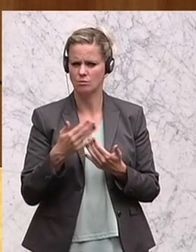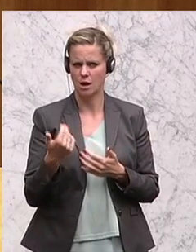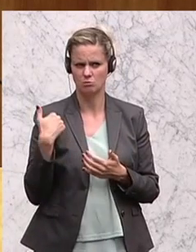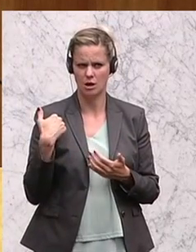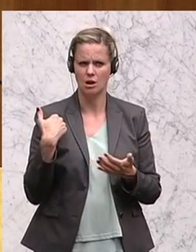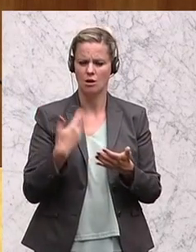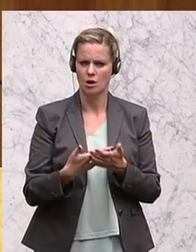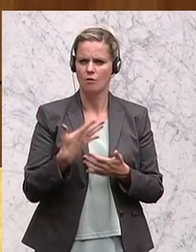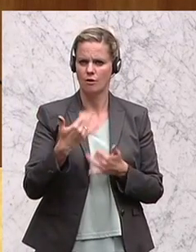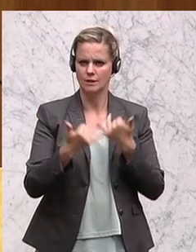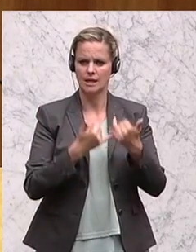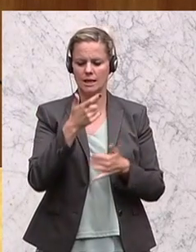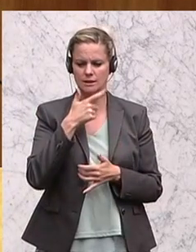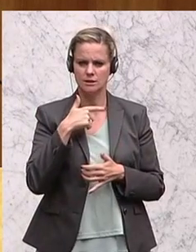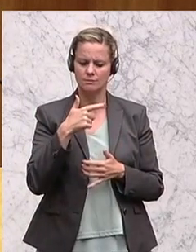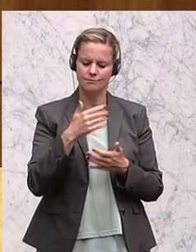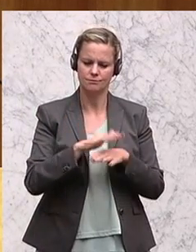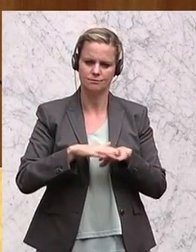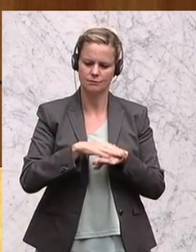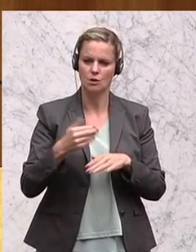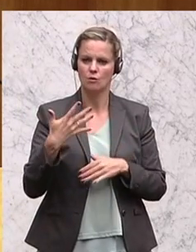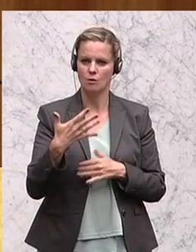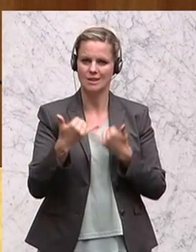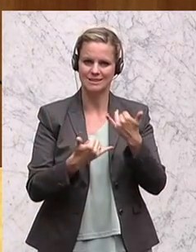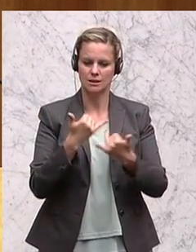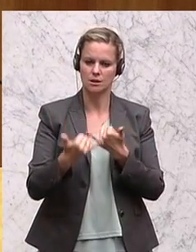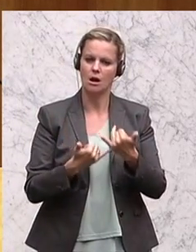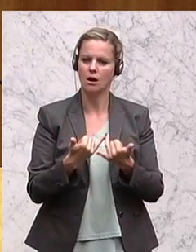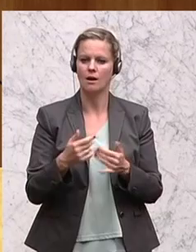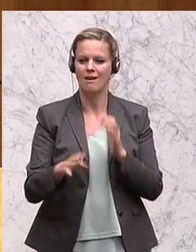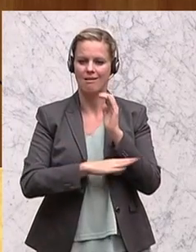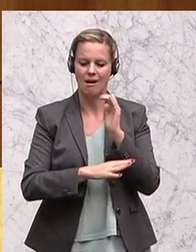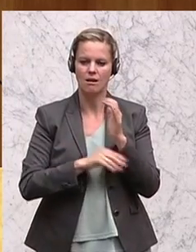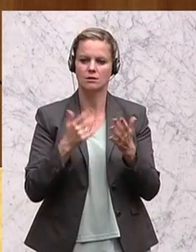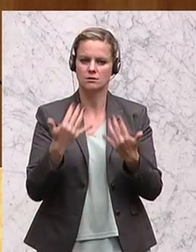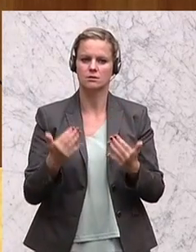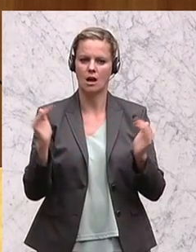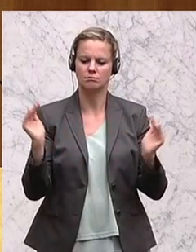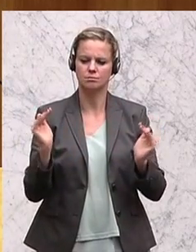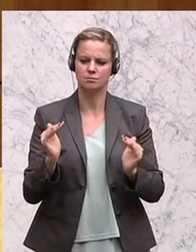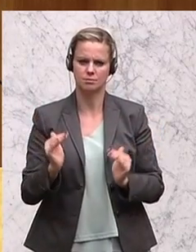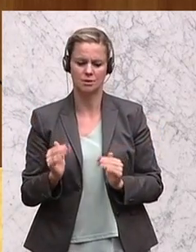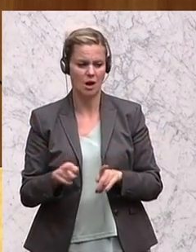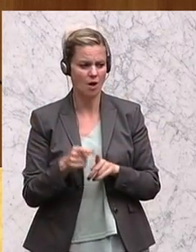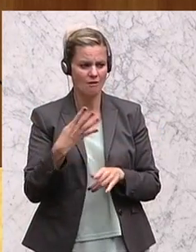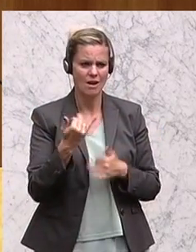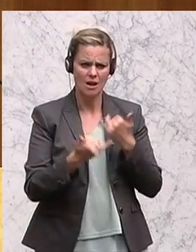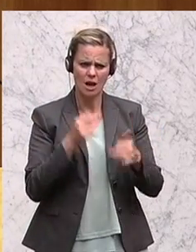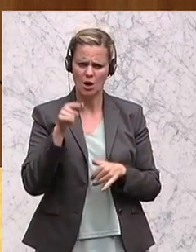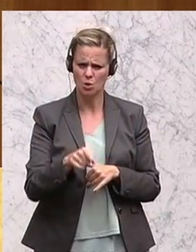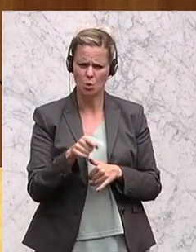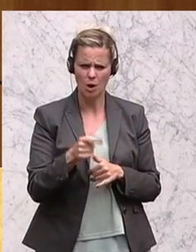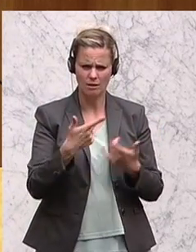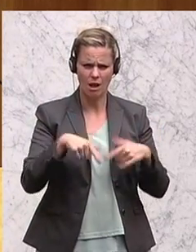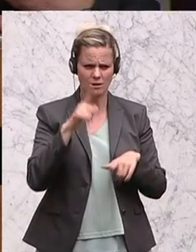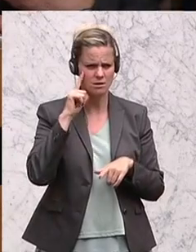die Zahl der Lehrlinge zurückgegangen ist, um nahezu ein Viertel, wenn ich es richtig im Kopf habe, wo ich weiß, dass seit 4 Jahren auch eine rote Regierung oder ein